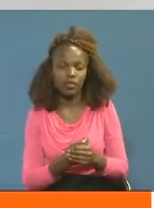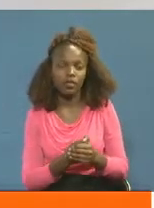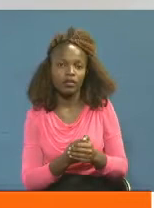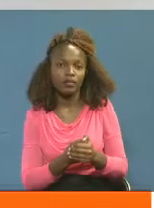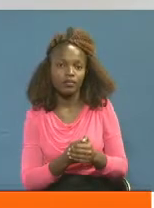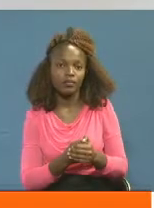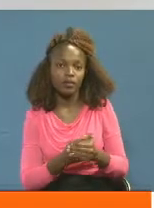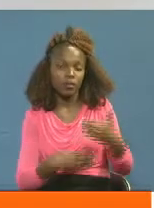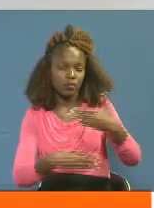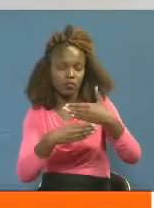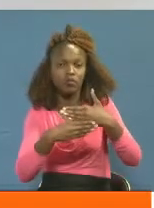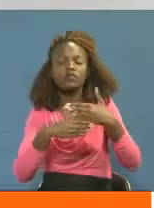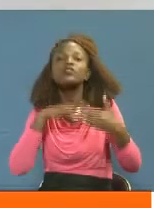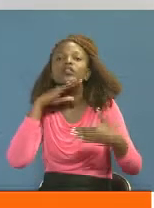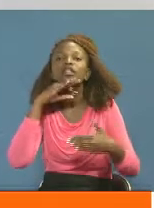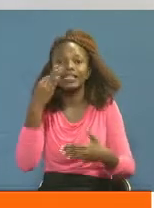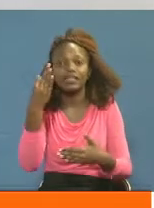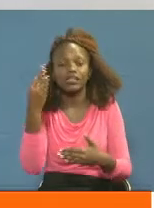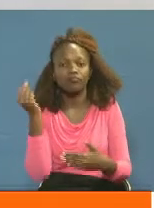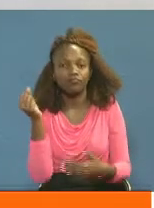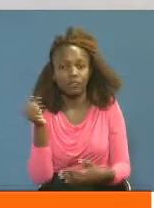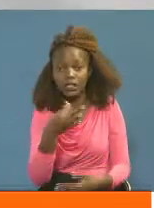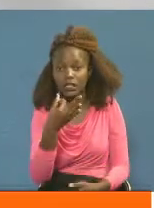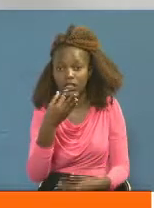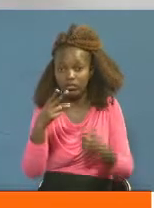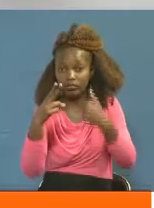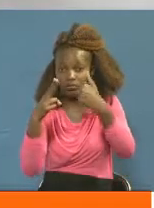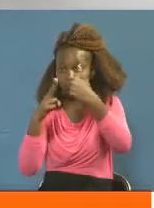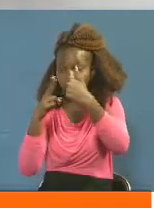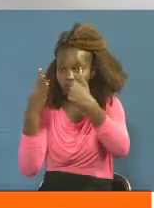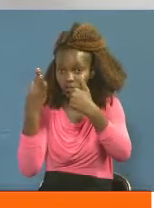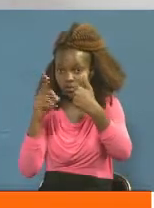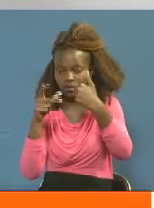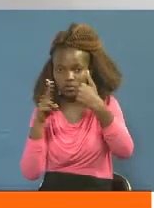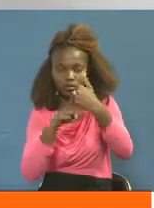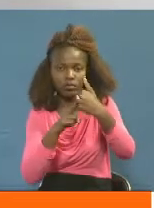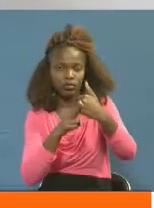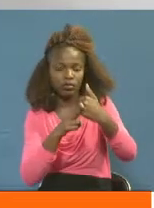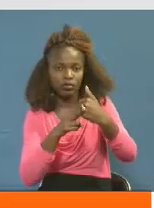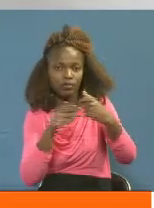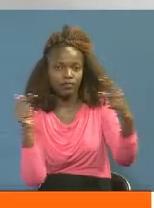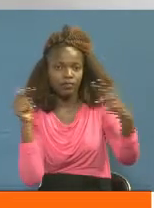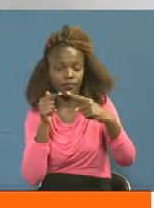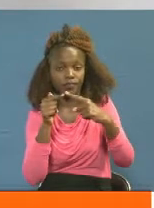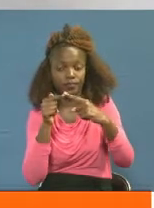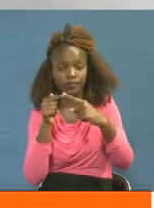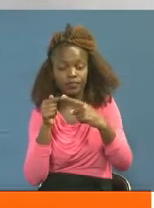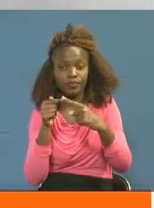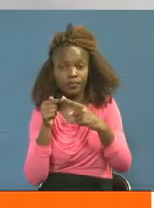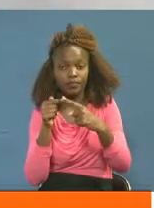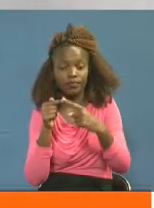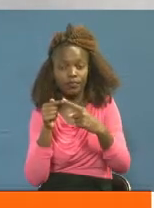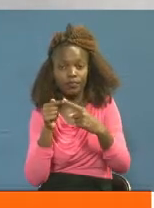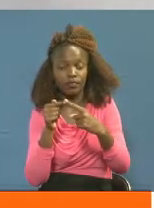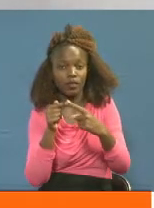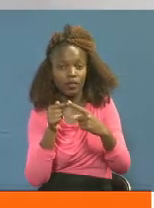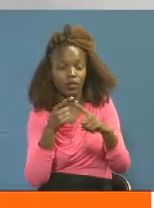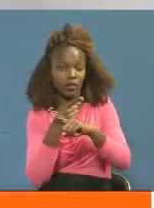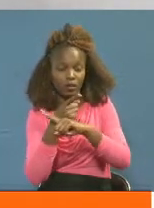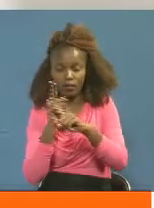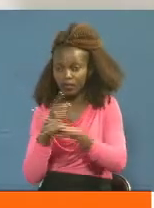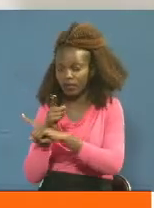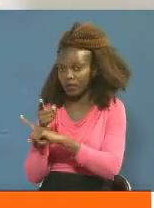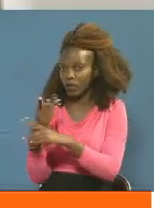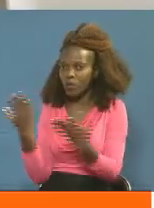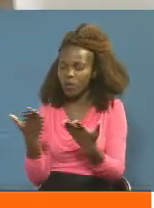alifariki Machi 17 kutokana na mshtuko wa moyo na atazikwa Ijumaa tarehe 26 juma lijalo, kinyume na tangazo la